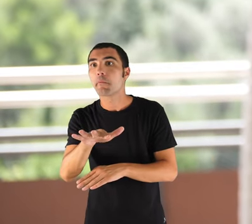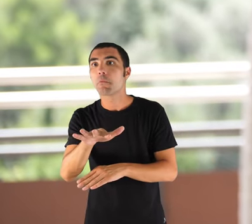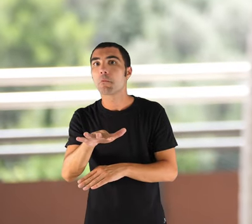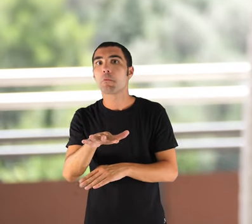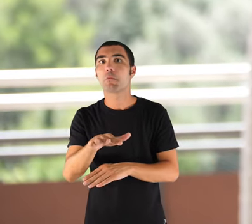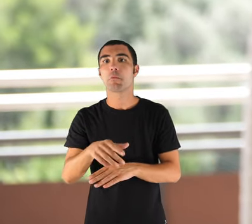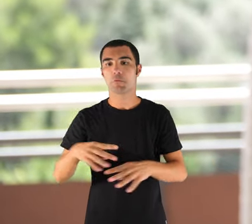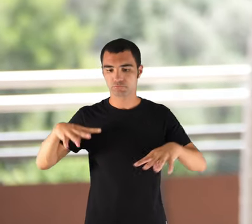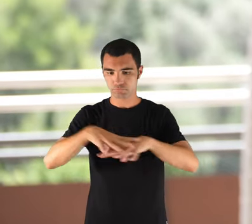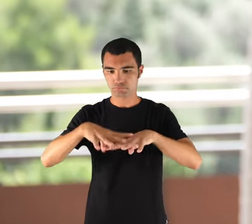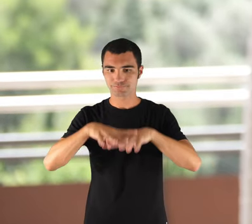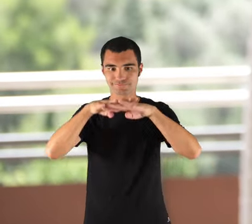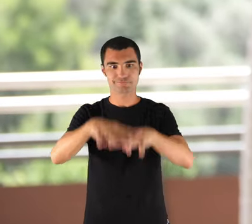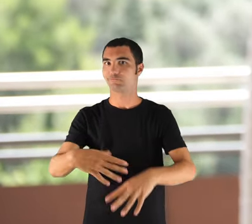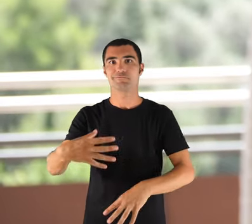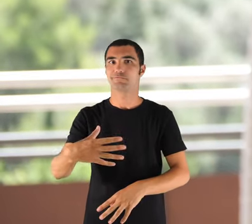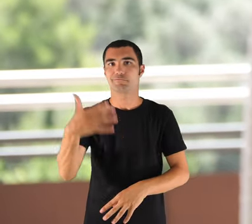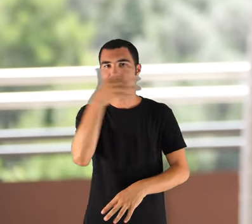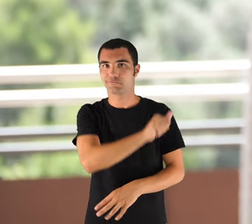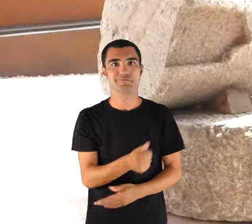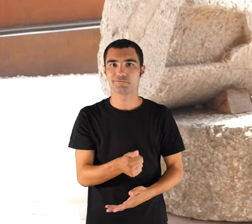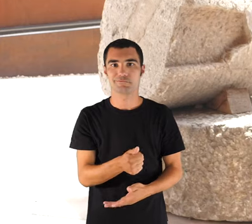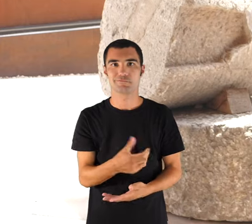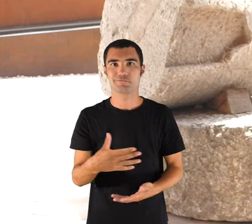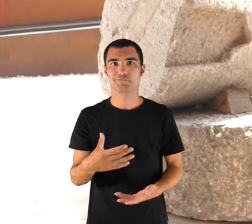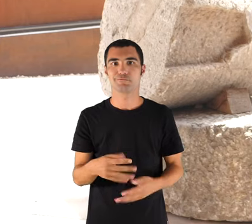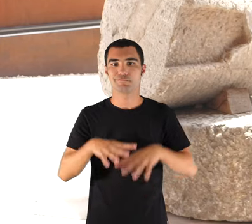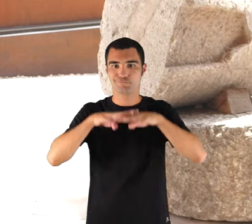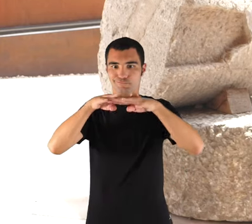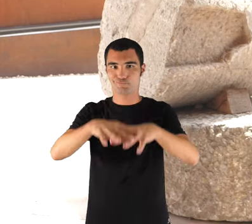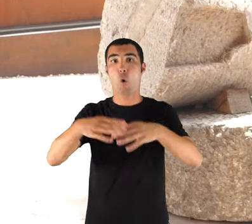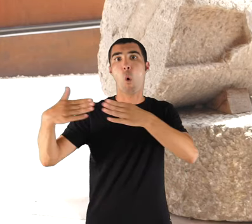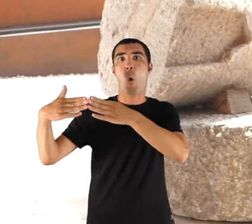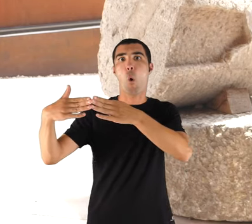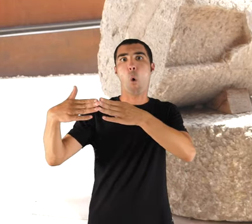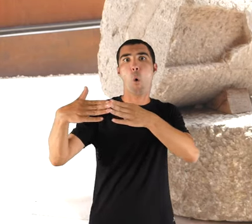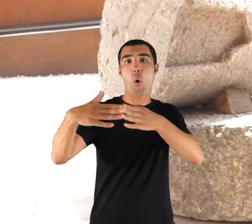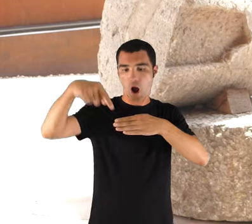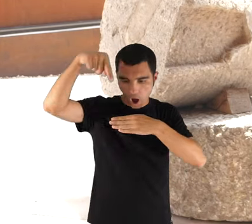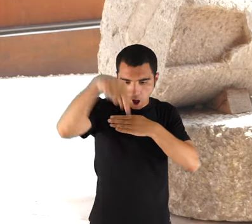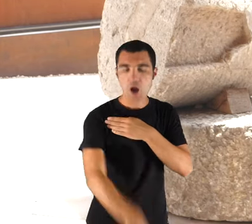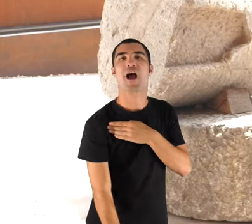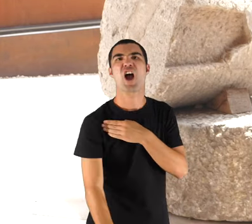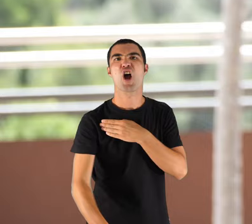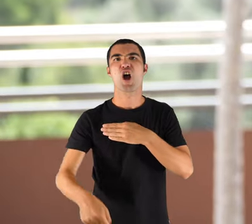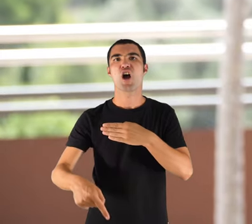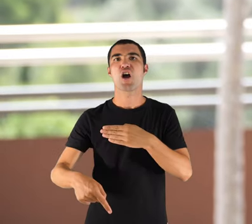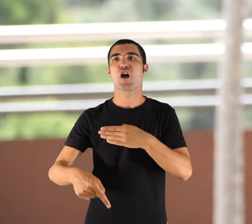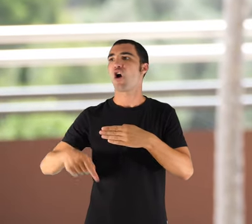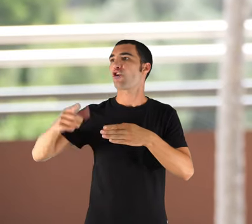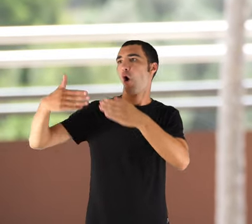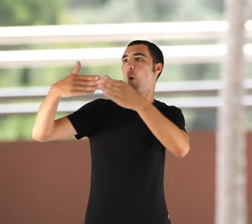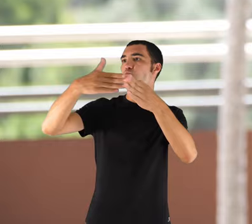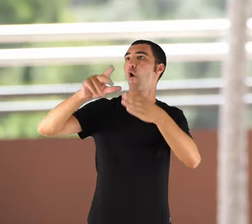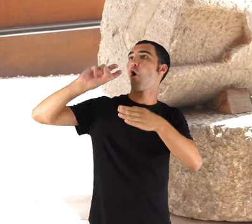cap xerxa, perquè trobaràs un megabarco fondejat allà damunt. I ja tens les